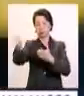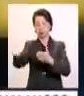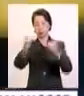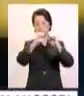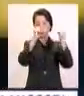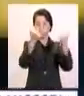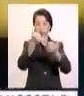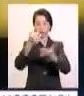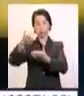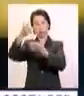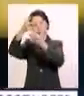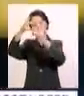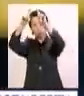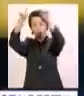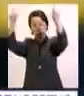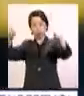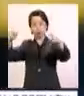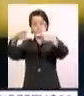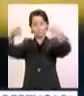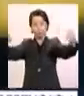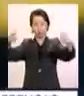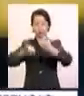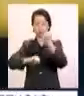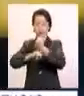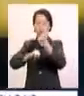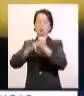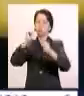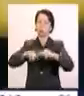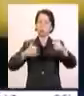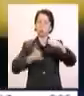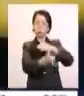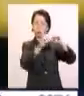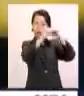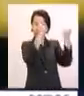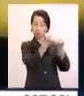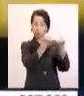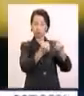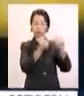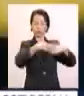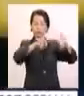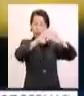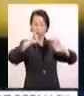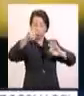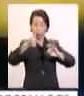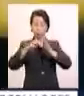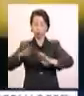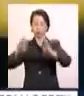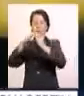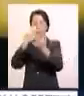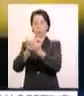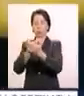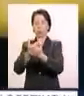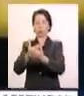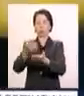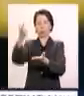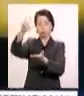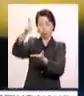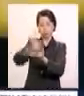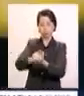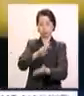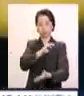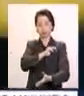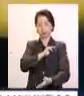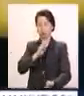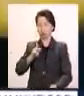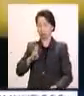Jalil untuk tayangan di skrin gergasi kepada penyokong yang tidak dapat membeli tiket perlawanan akhir esok. Berita baik ini dimuat naik sendiri Menteri Belia